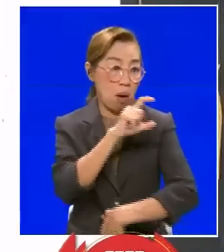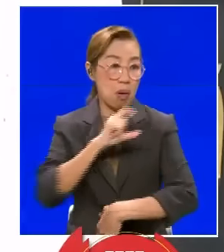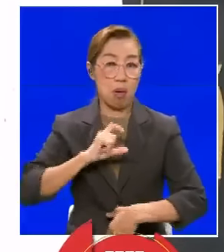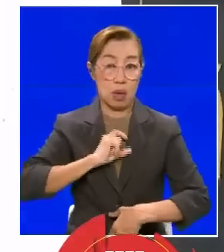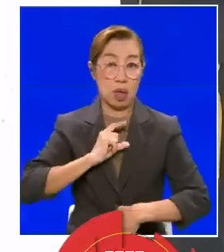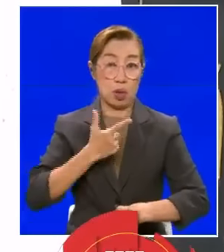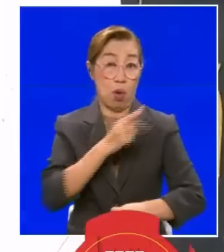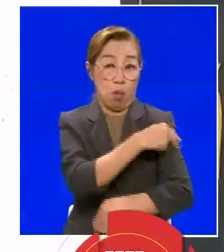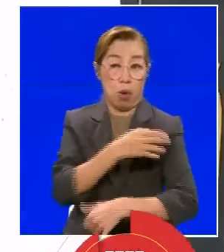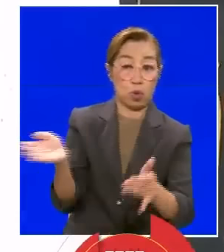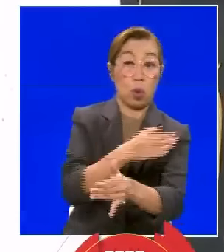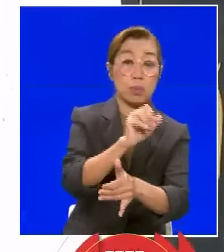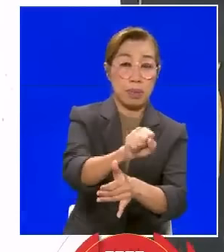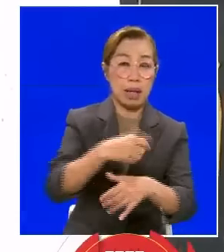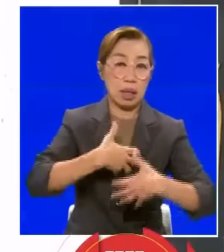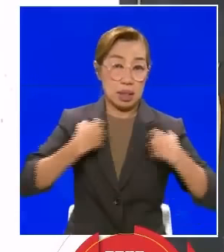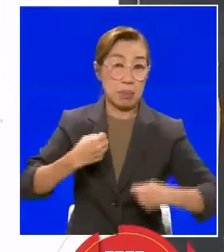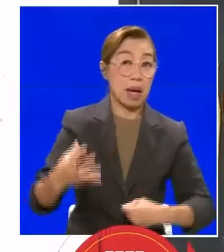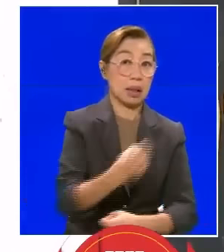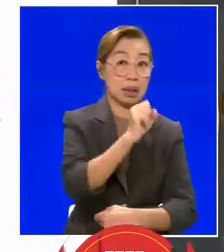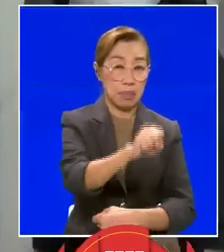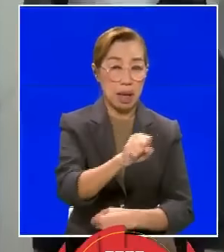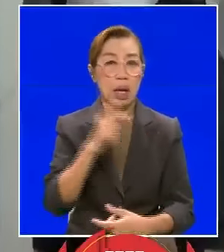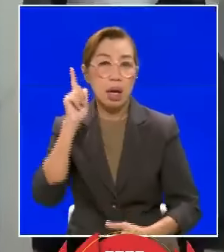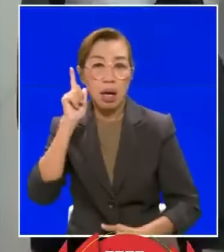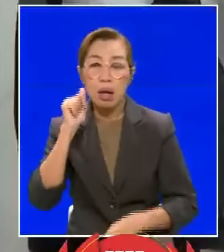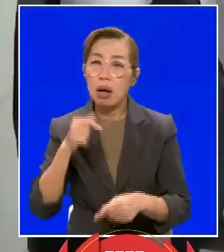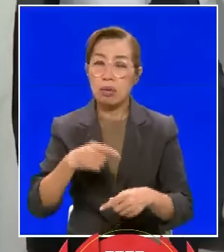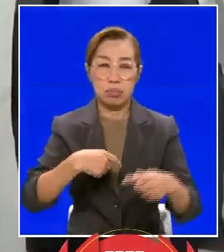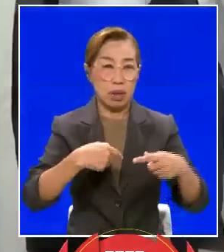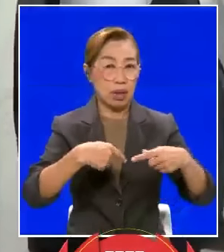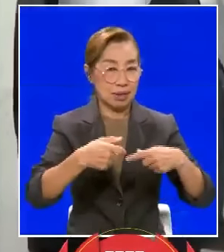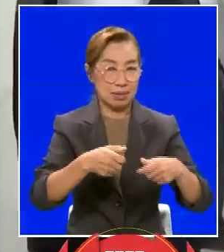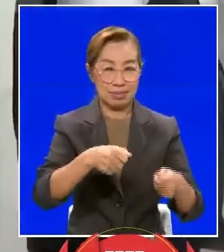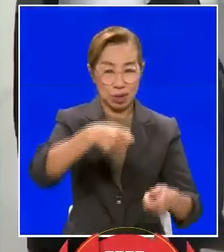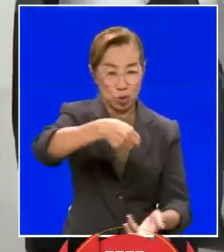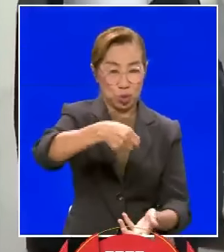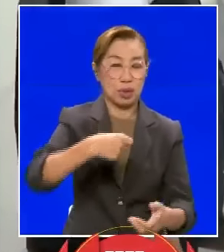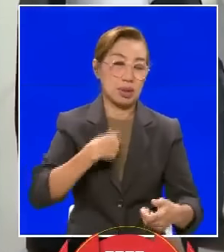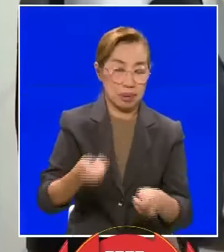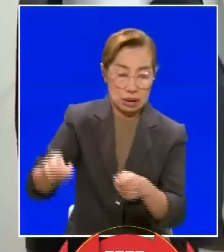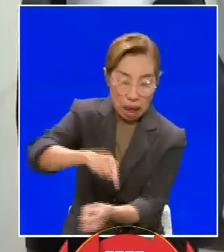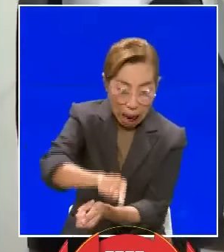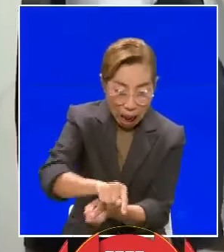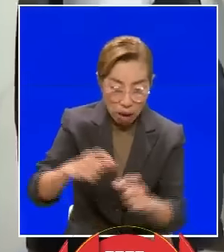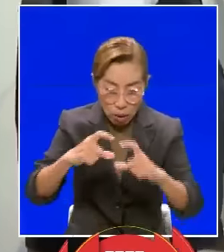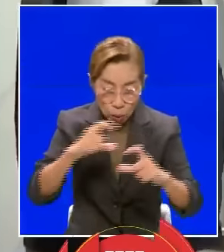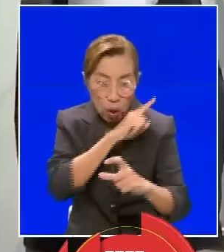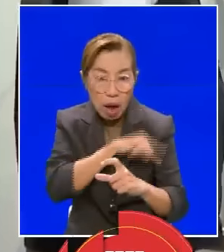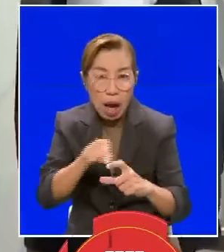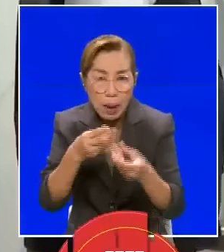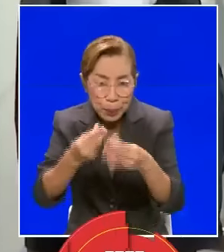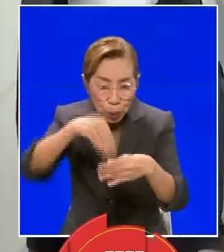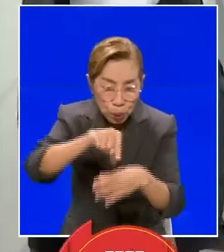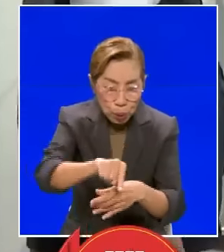อดและยึดไว้ไปเจอซองสีขาวพร้อมกับอุปกรณ์การเสพนะครับซึ่งเด็กยอมรับว่าเป็นผงแป้งผสมเฮโรอีนซื้อมาในราคา